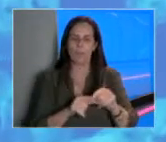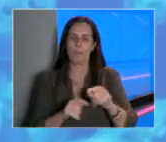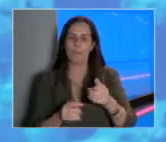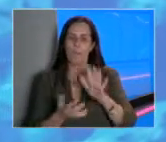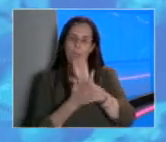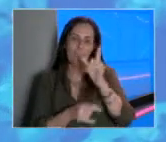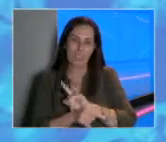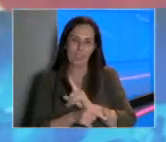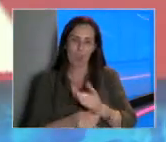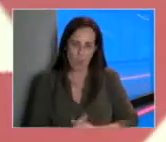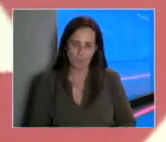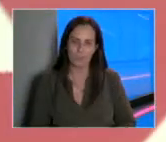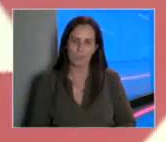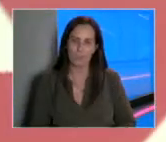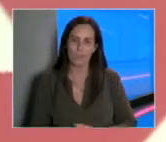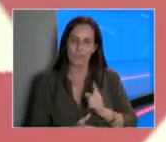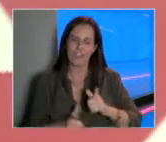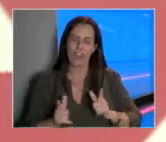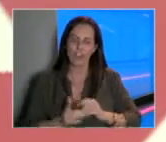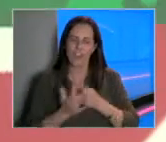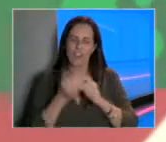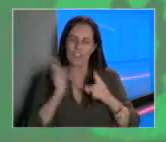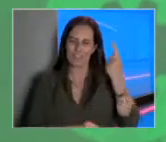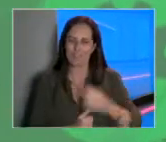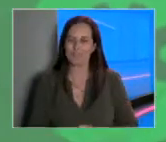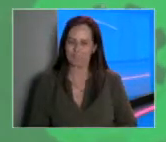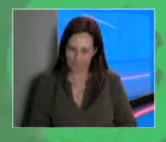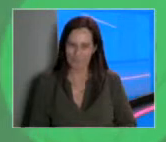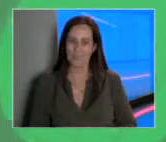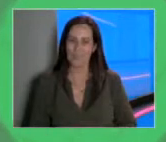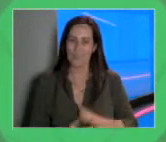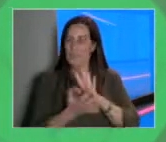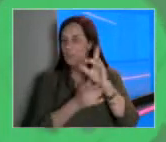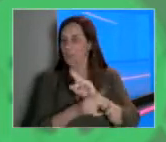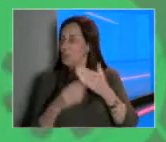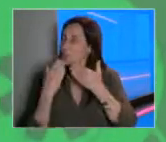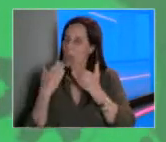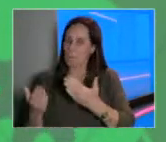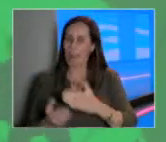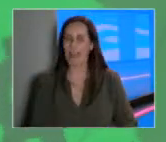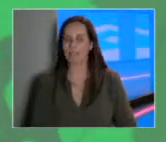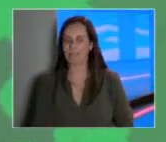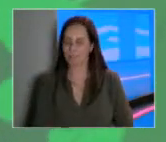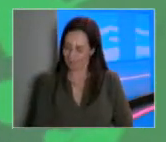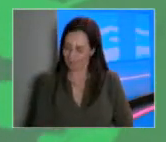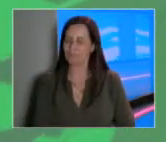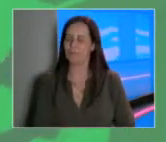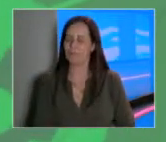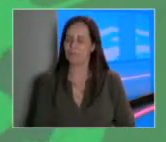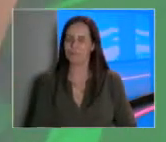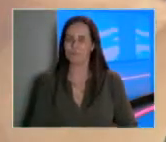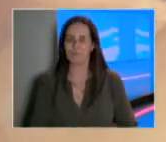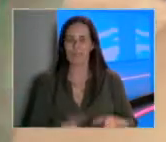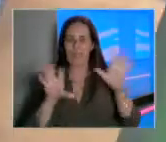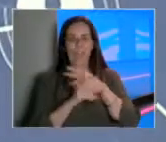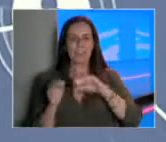יומיומית ב-15 דקות, זה עוד אנחנו נצטרך להמתין עד שזה יקרה. יוסי סעידוב, מ-15 דקות, תודה רבה לך שהיית איתנו. תודה רבה וערב טוב. הערב